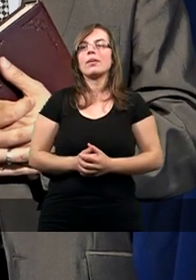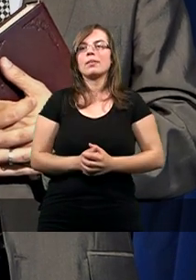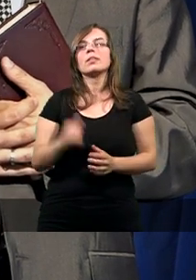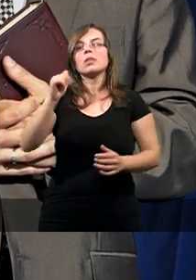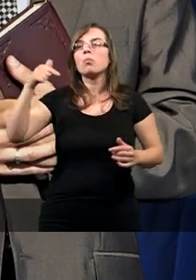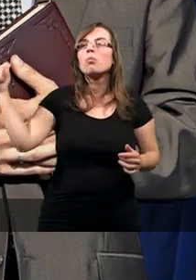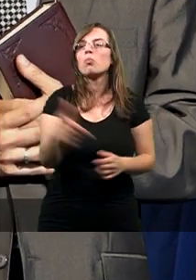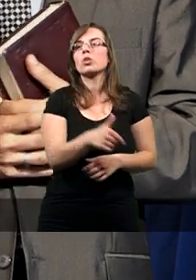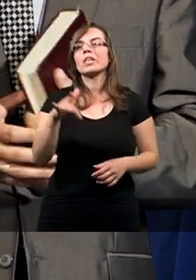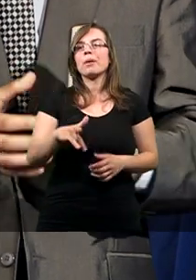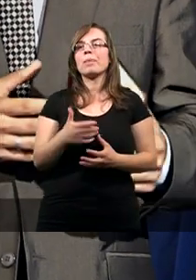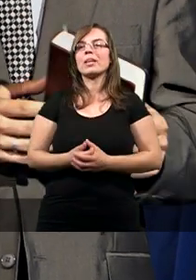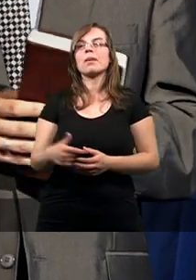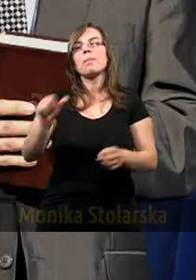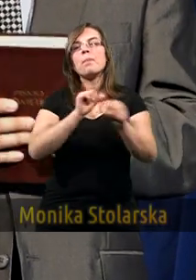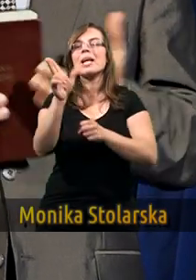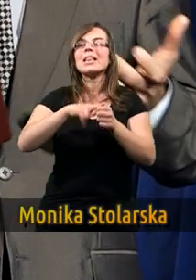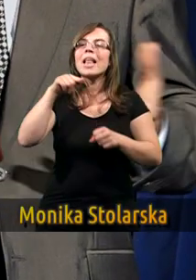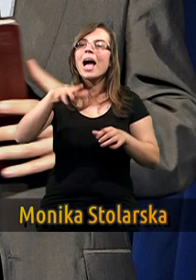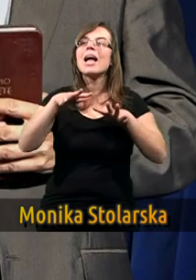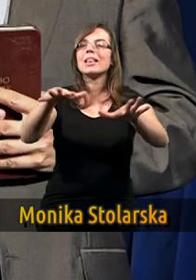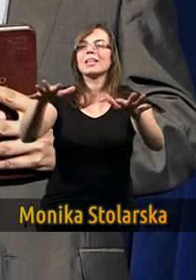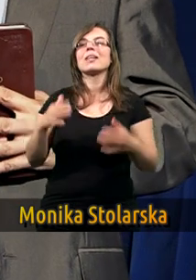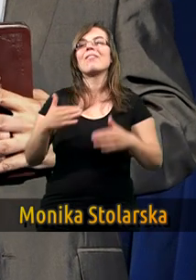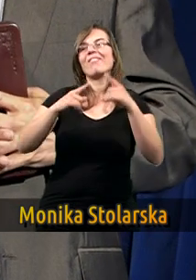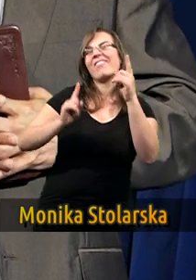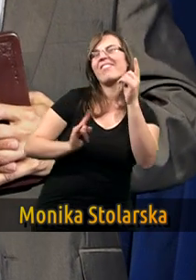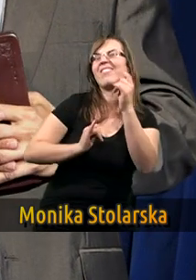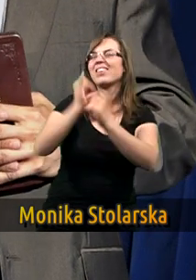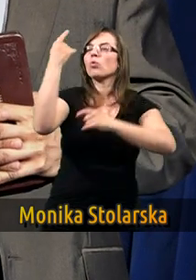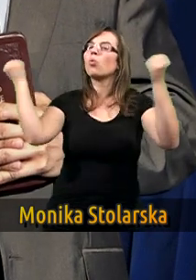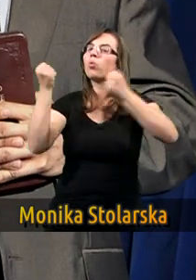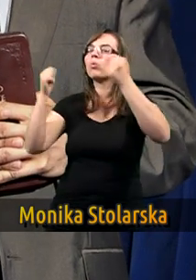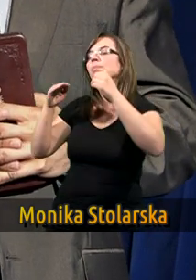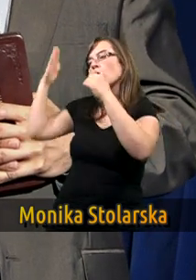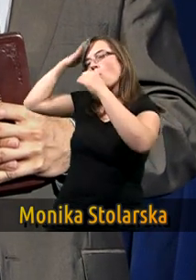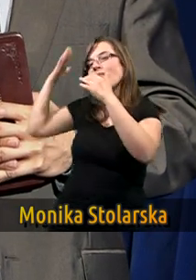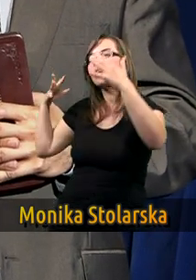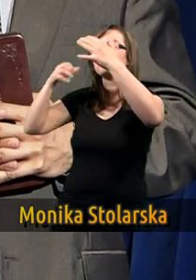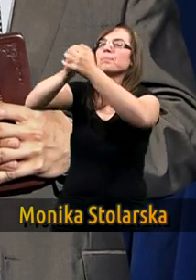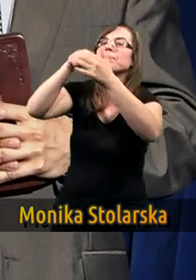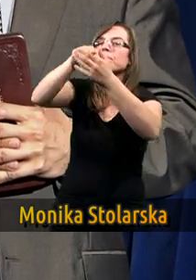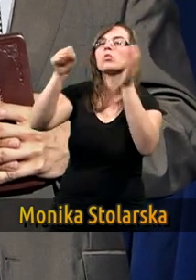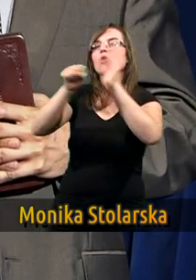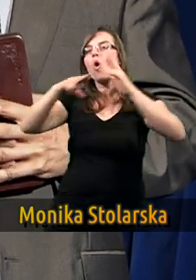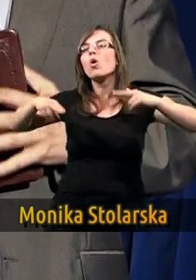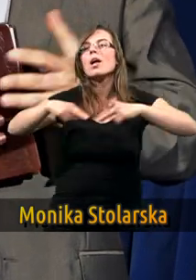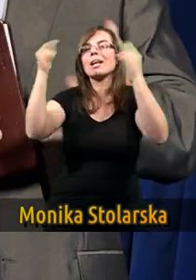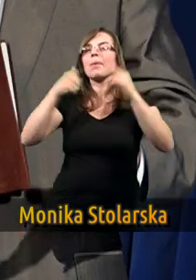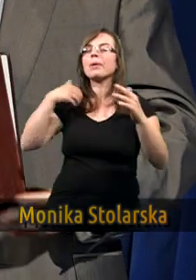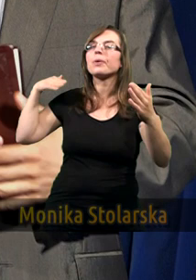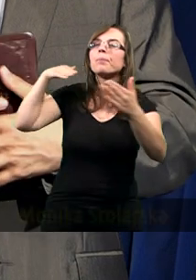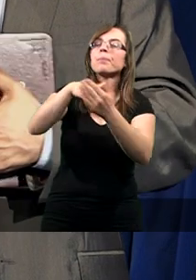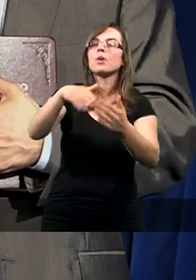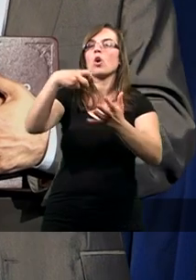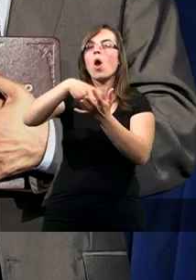when we're on our knees. I musimy być na tyle wysocy, żeby sięgnąć naszą głową aż do samego nieba, przebywając